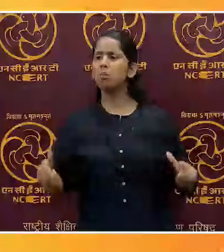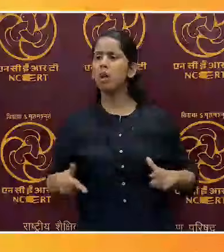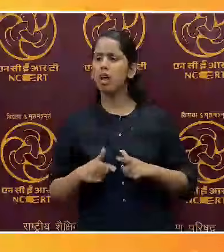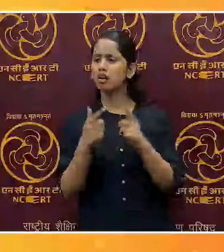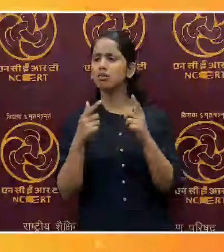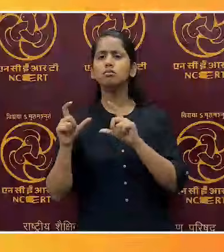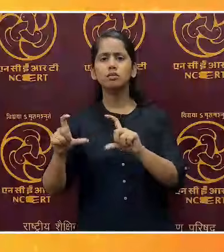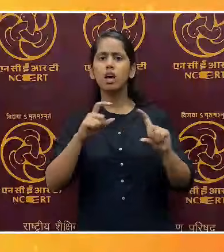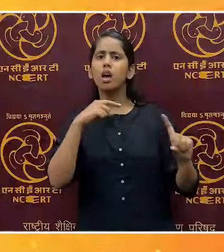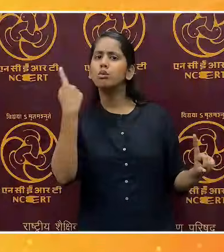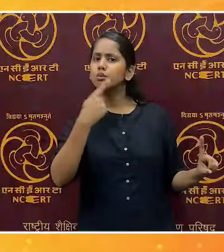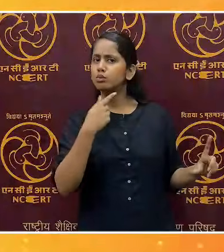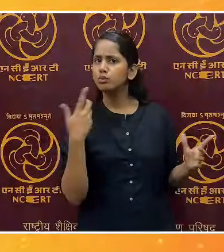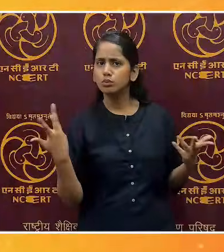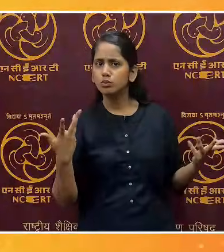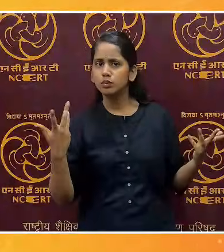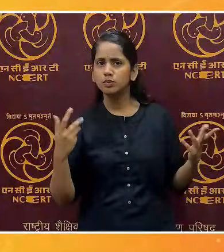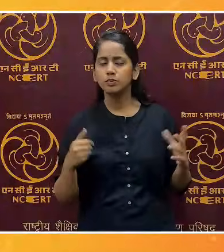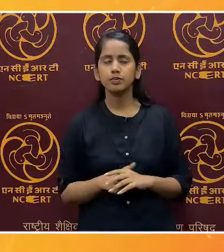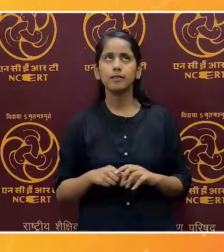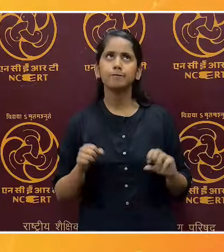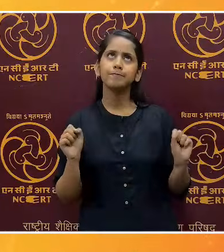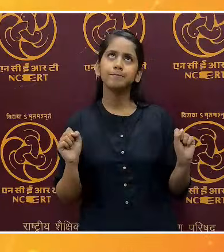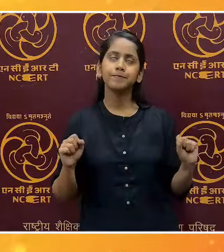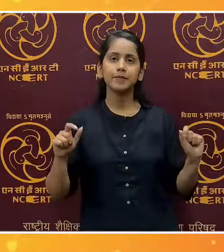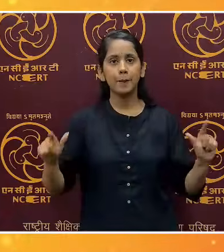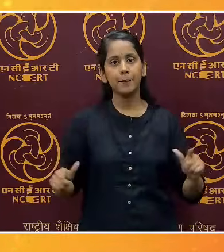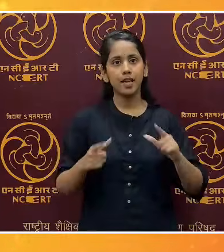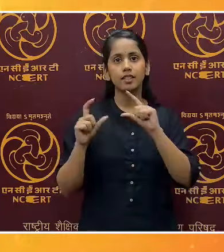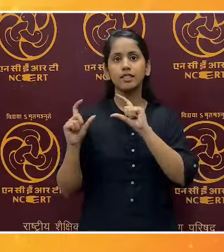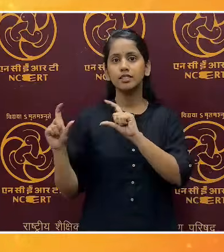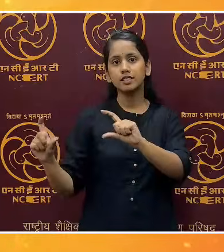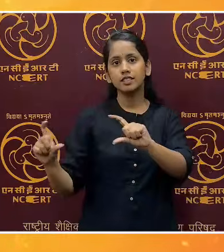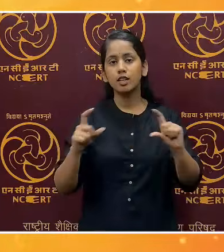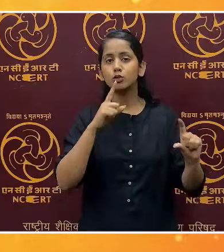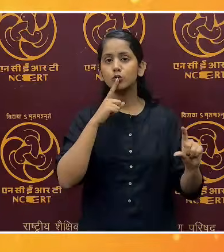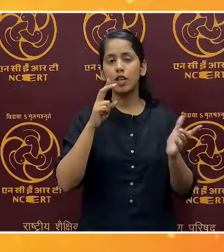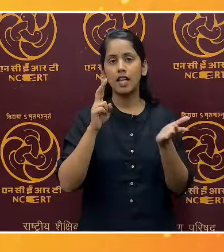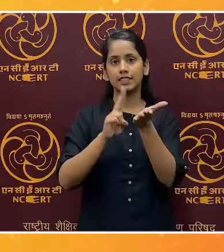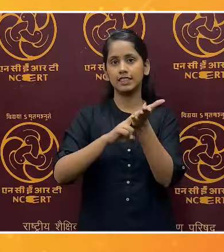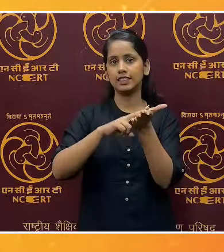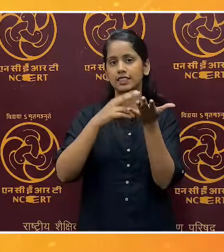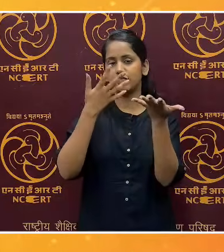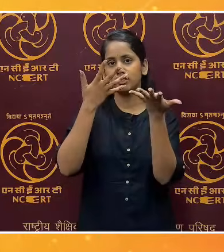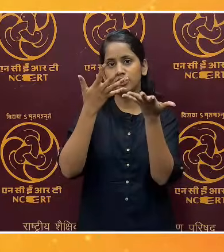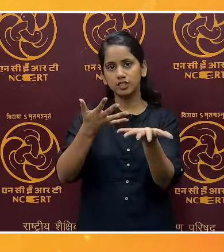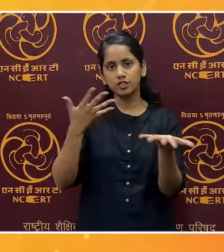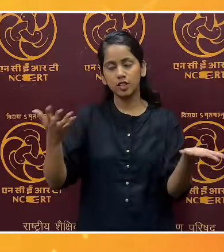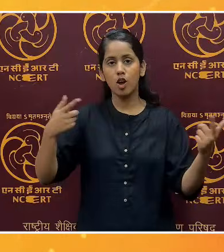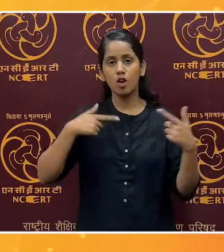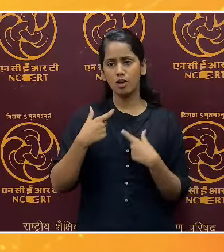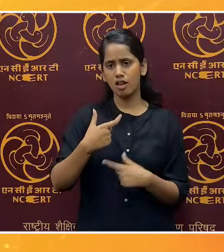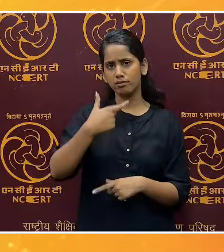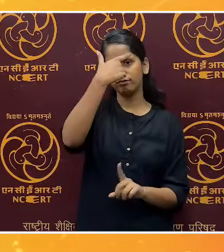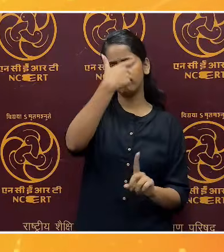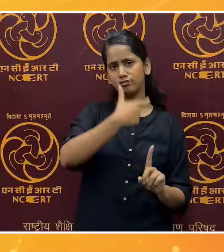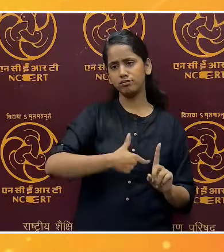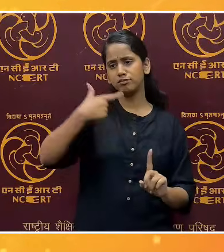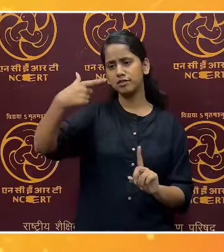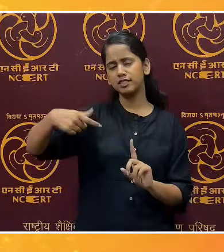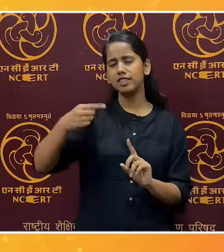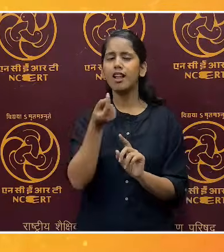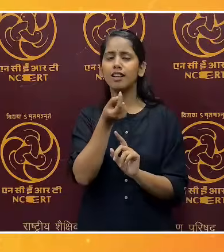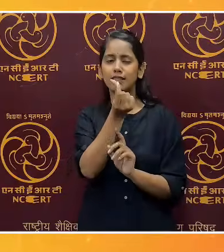है? पेड़ों का सबसे ज्यादा ख्याल प्रकृति रखती है और हम इंसान इसके छोटे छोटे मददगार होते